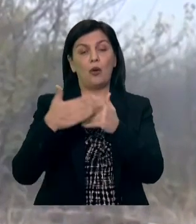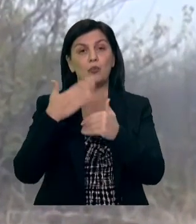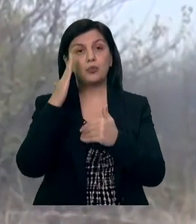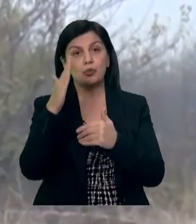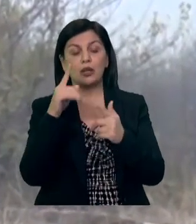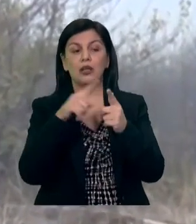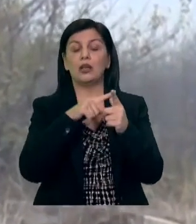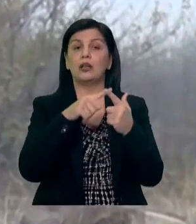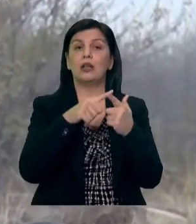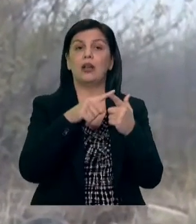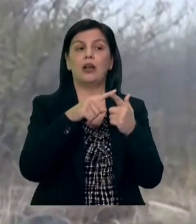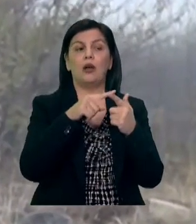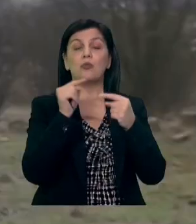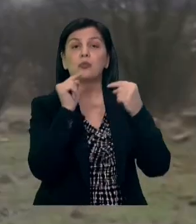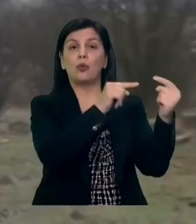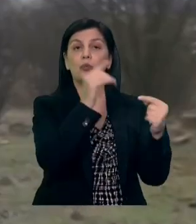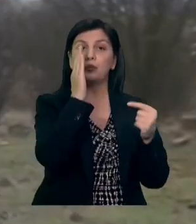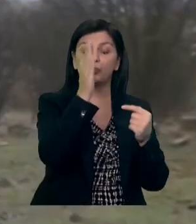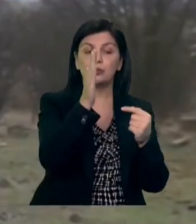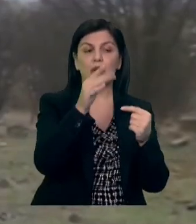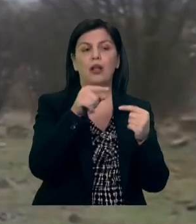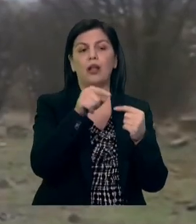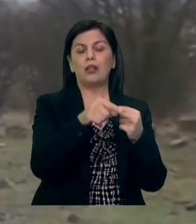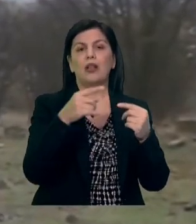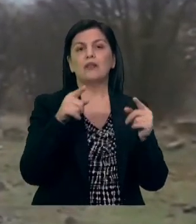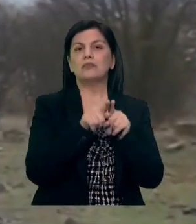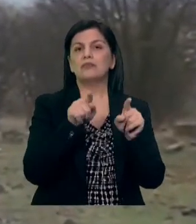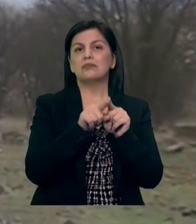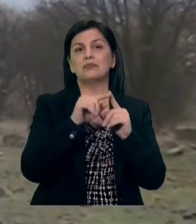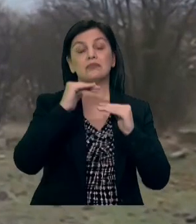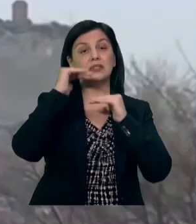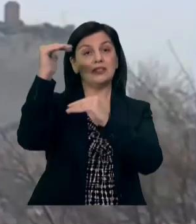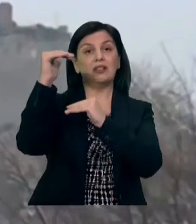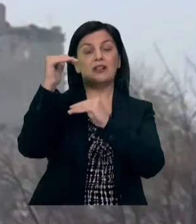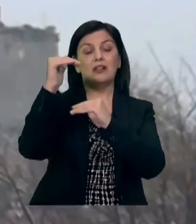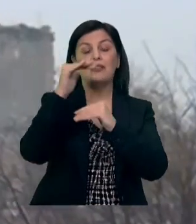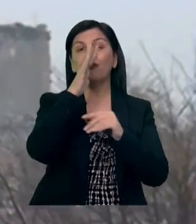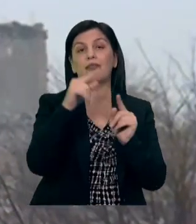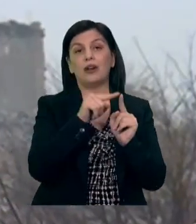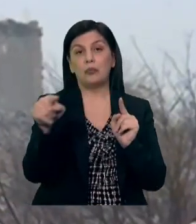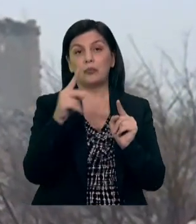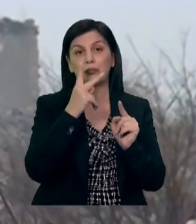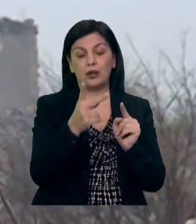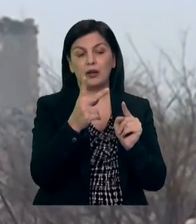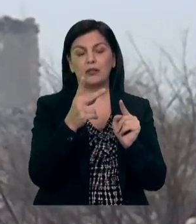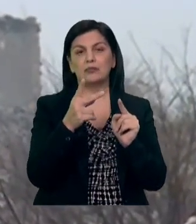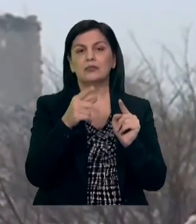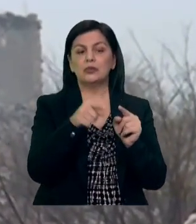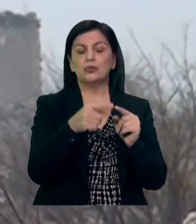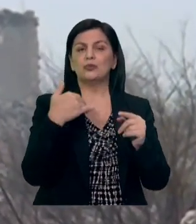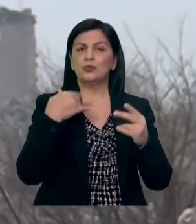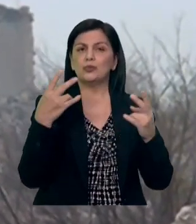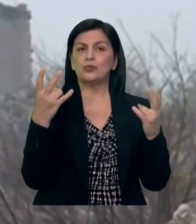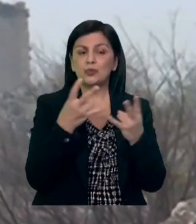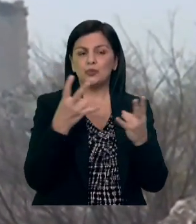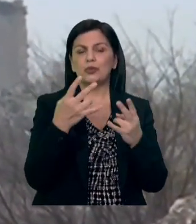Bütün bunlar Azərbaycanı qələbədən qırağa baxmaq və səxavətlilik nümayiş etdirmək kimi mənasız tövsiyələrə məhəl qoymamağa